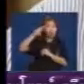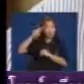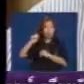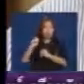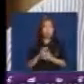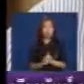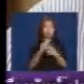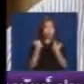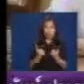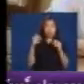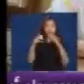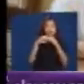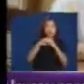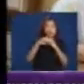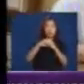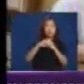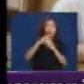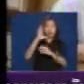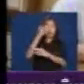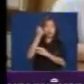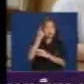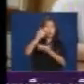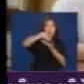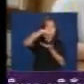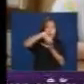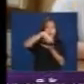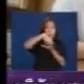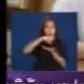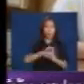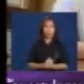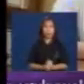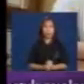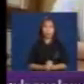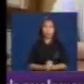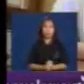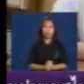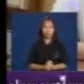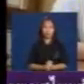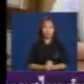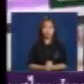ณฤชาวรรณบวรสถานีวิทยุโทรทัศน์แห่งประเทศไทยรายงาน